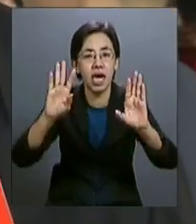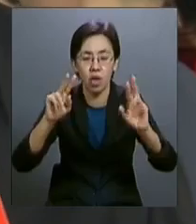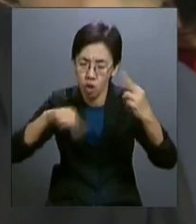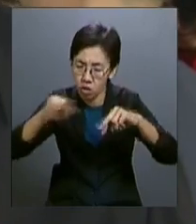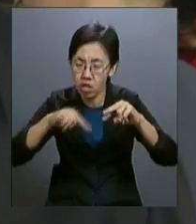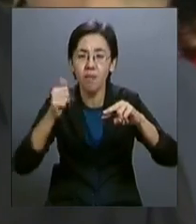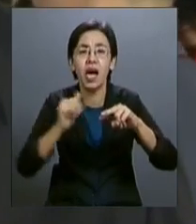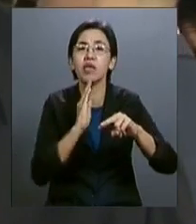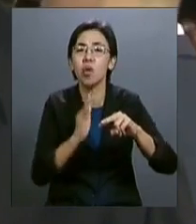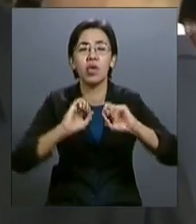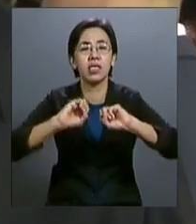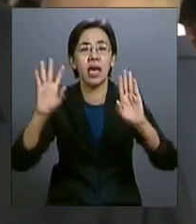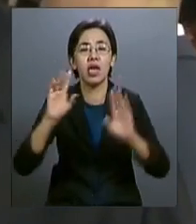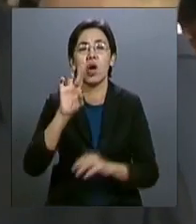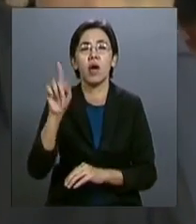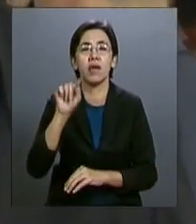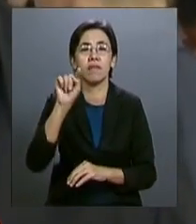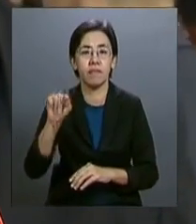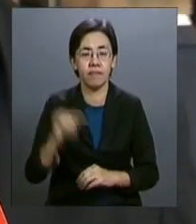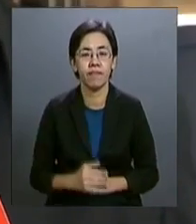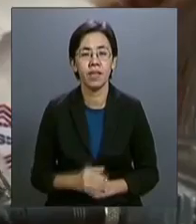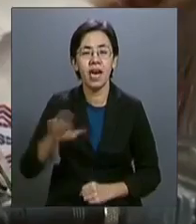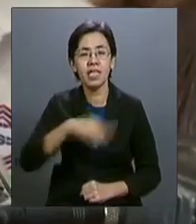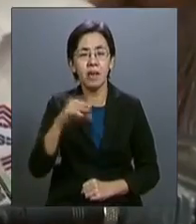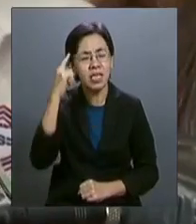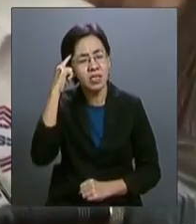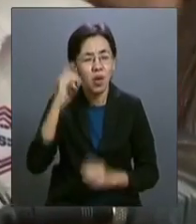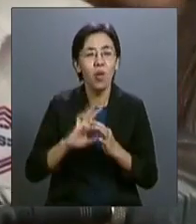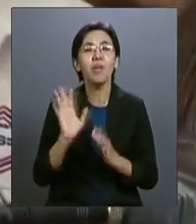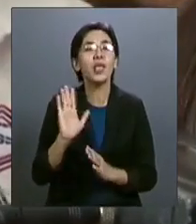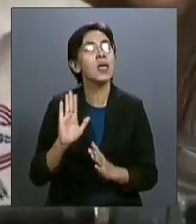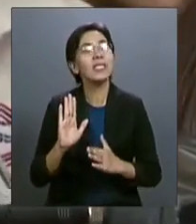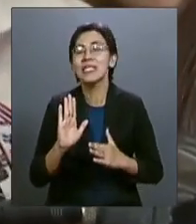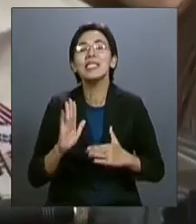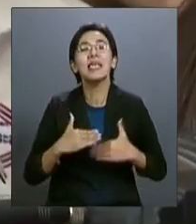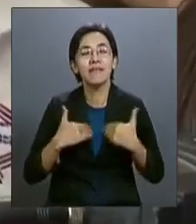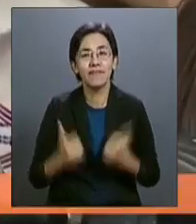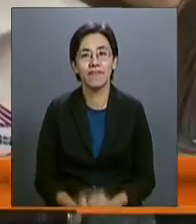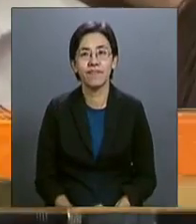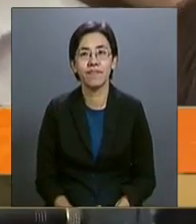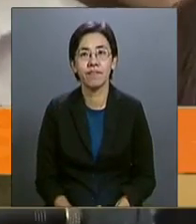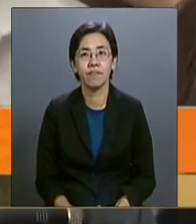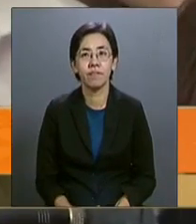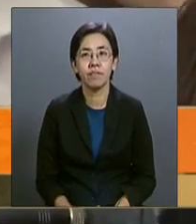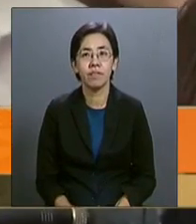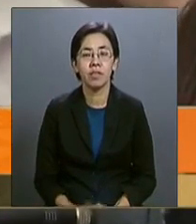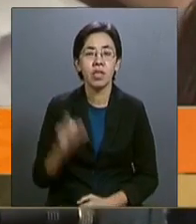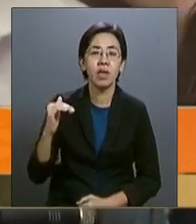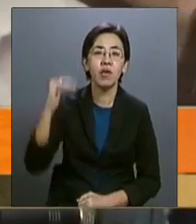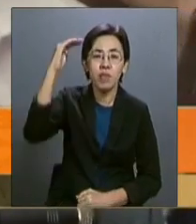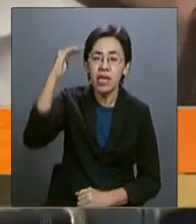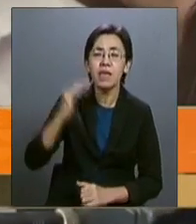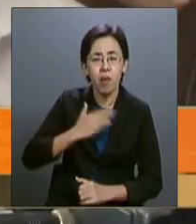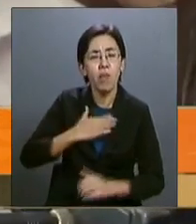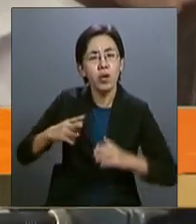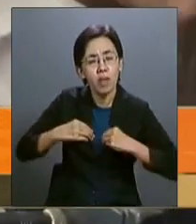จสอบได้อันนี้ 100% นะครับครับขอให้สบายใจ เหตุผลหลักๆคือมีรุ่นพี่ที่เคารพหลายๆท่านแล้วก็ผมเคยฟังนโยบ